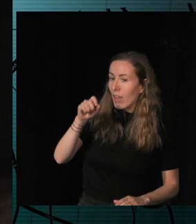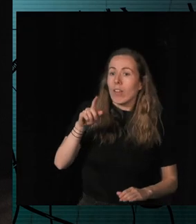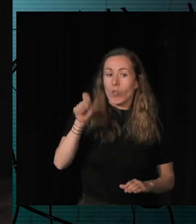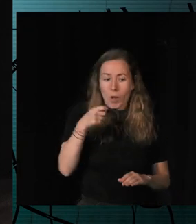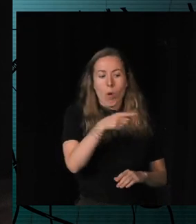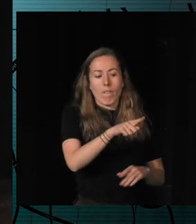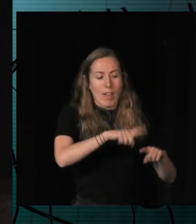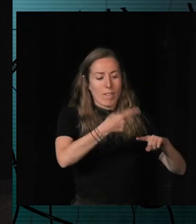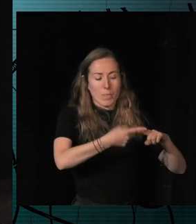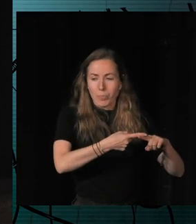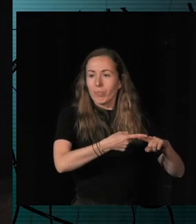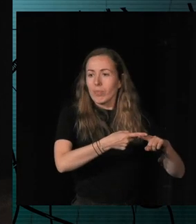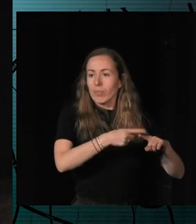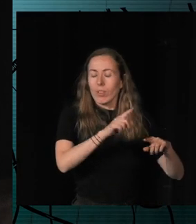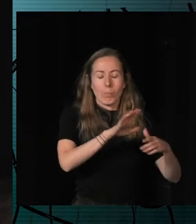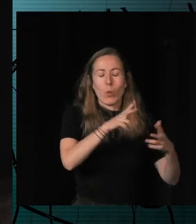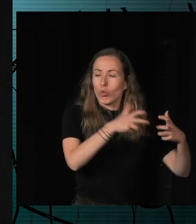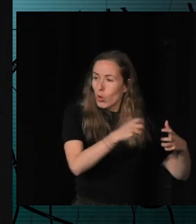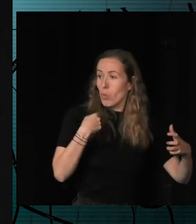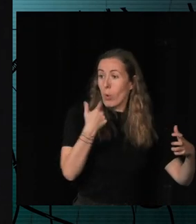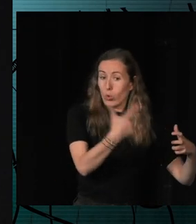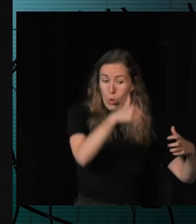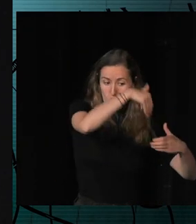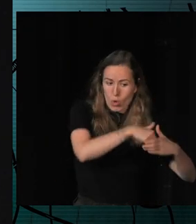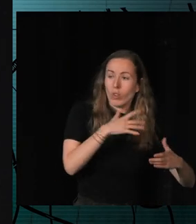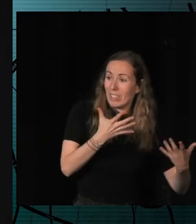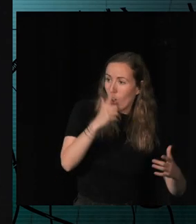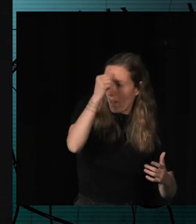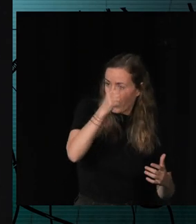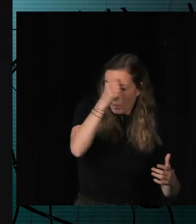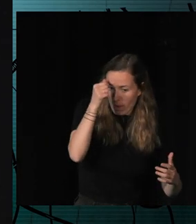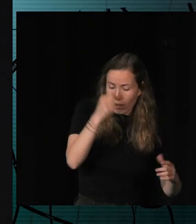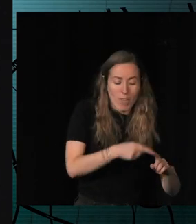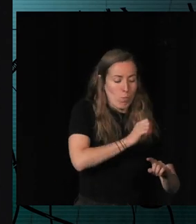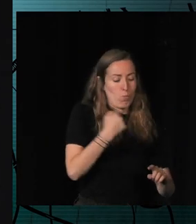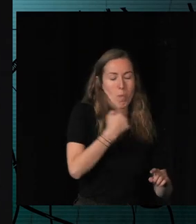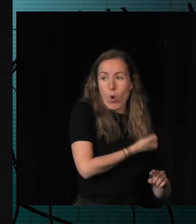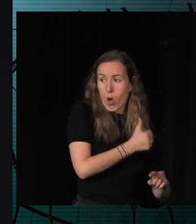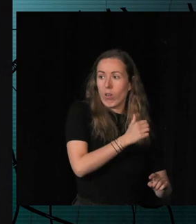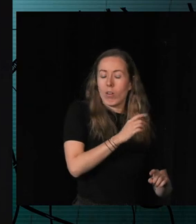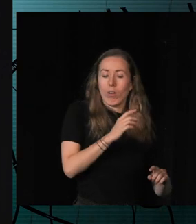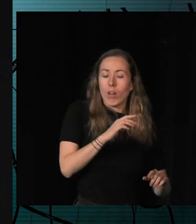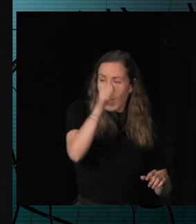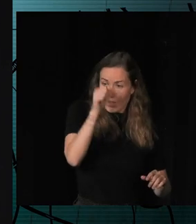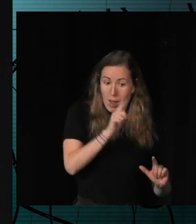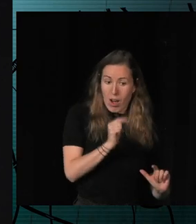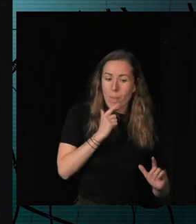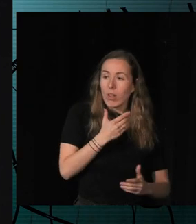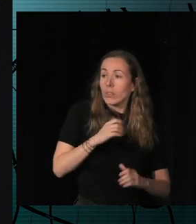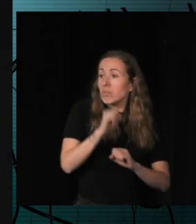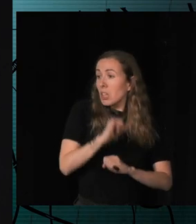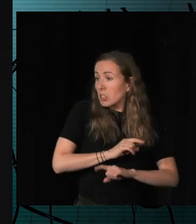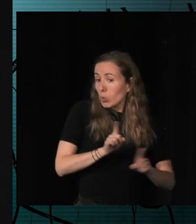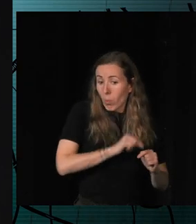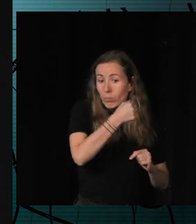Silent 2 dans silentil 1 le jeu il y avait déjà des infirmières mais elles étaient pas du tout dans ce délire sexy machin là il les a mis sexy